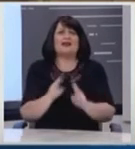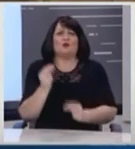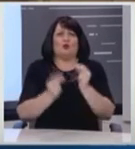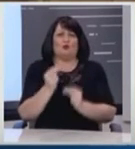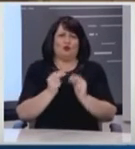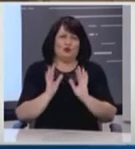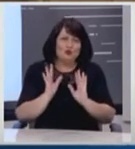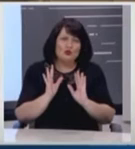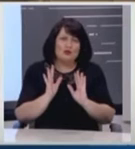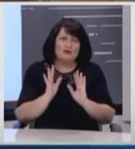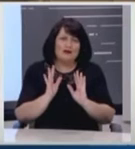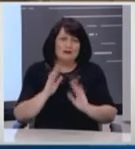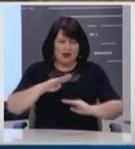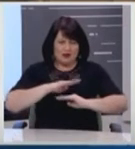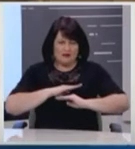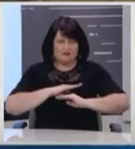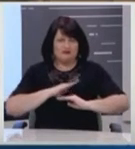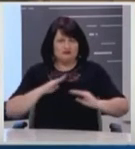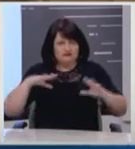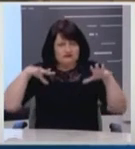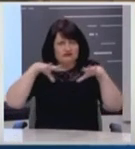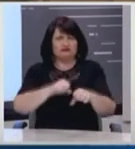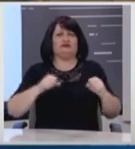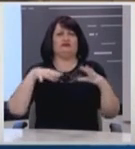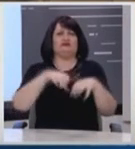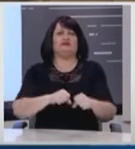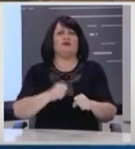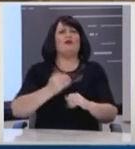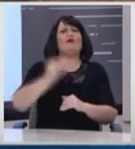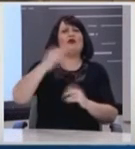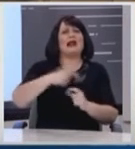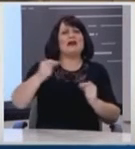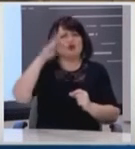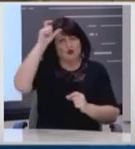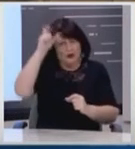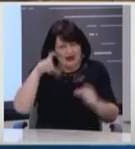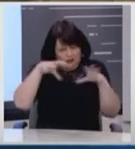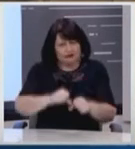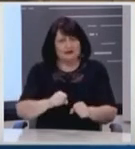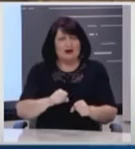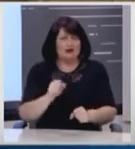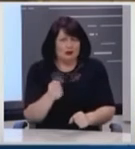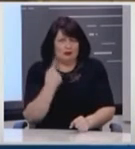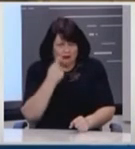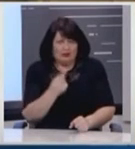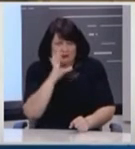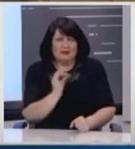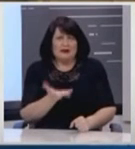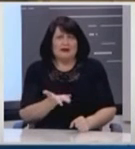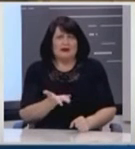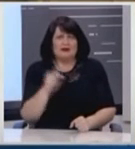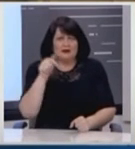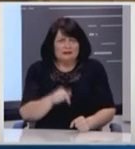πρόβλημα εισβολής και κατοχής του βόρειου τμήματος της Κύπρου από την Τουρκία και ότι αυτό φέρει τη σφραγίδα